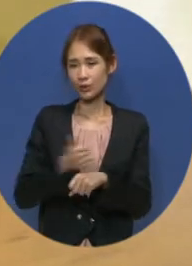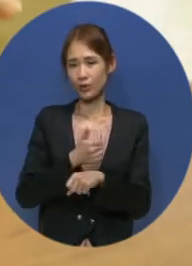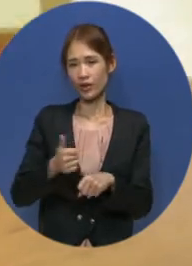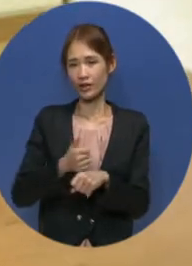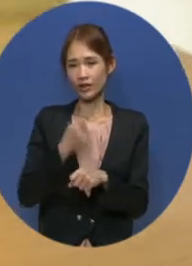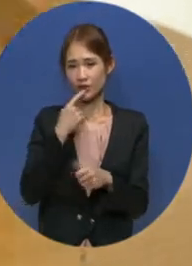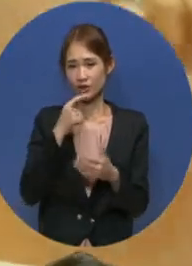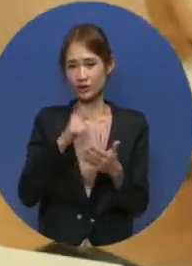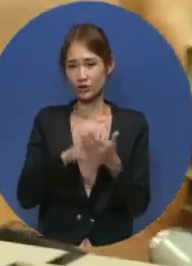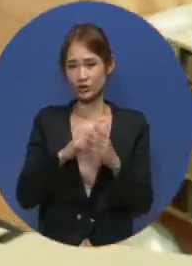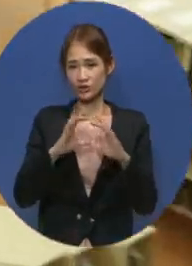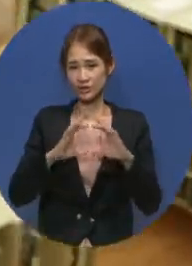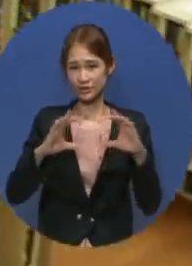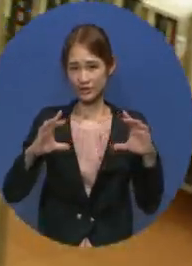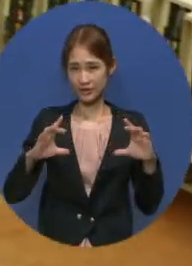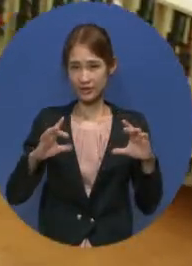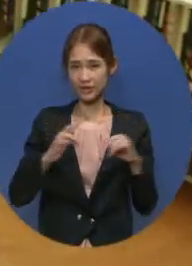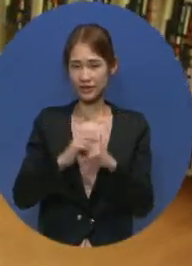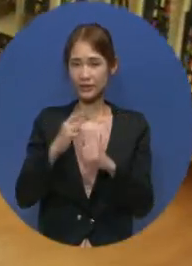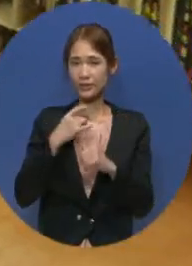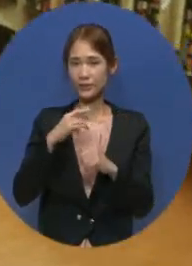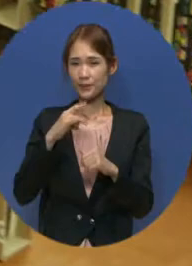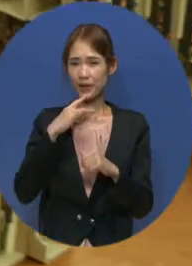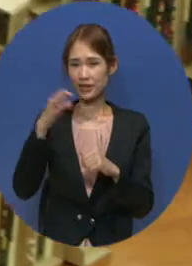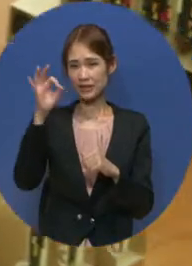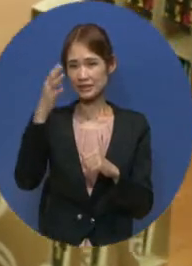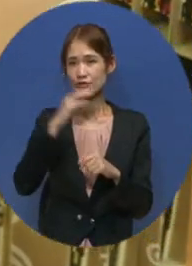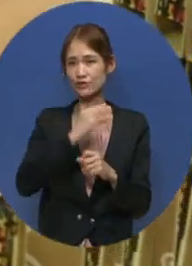스탠드를 지향하는 그레이프랩만의 기술력입니다.